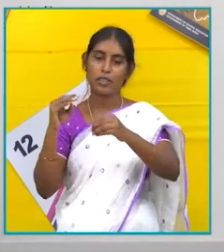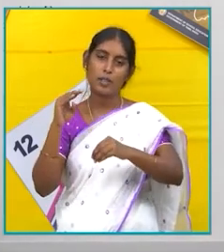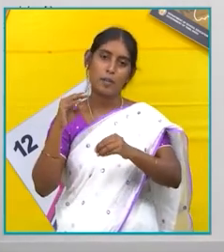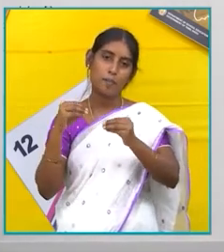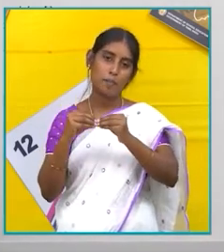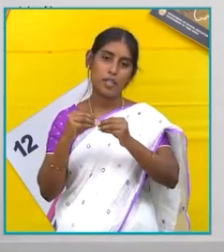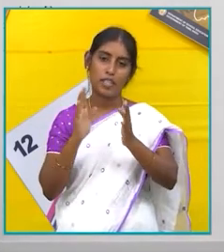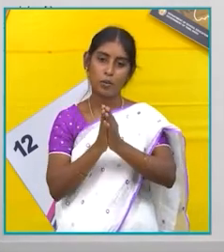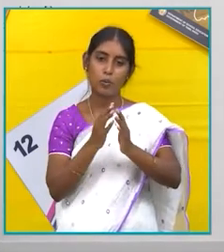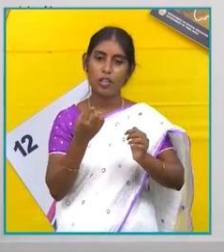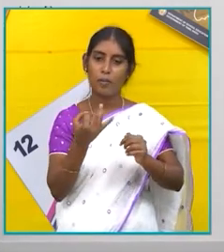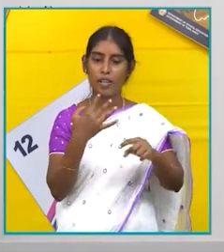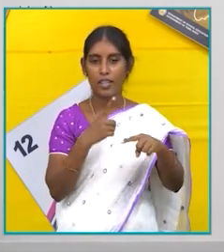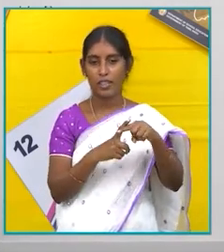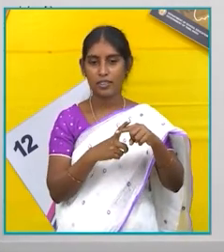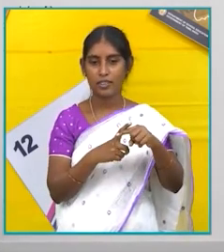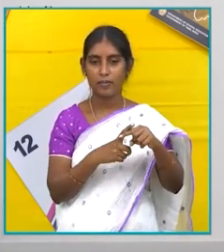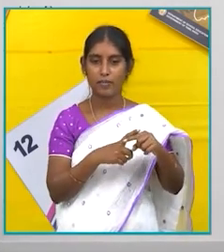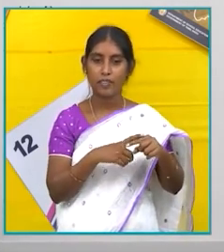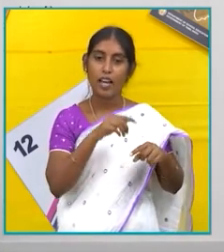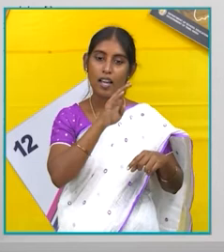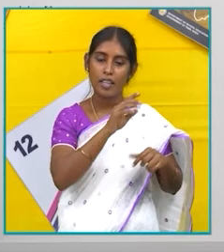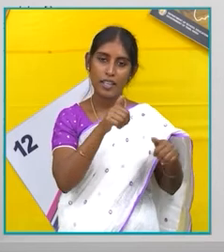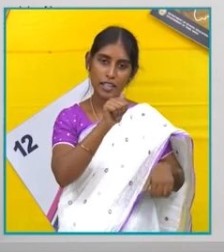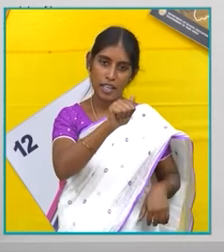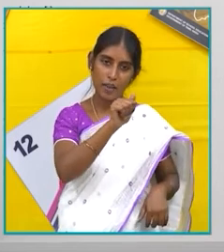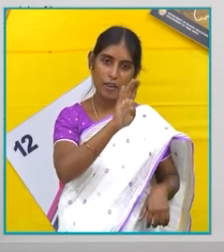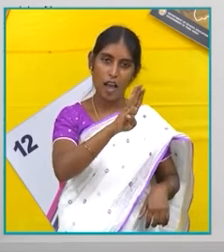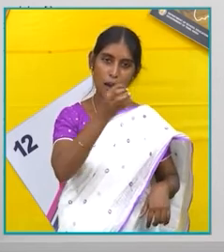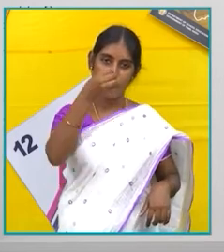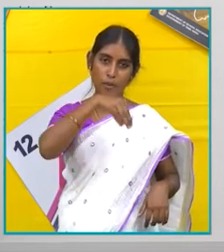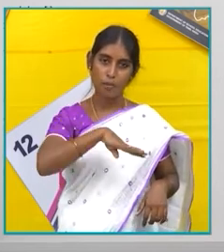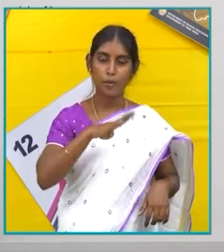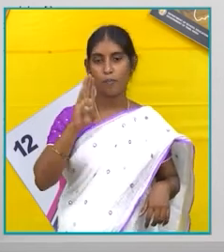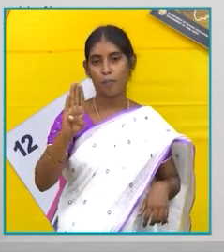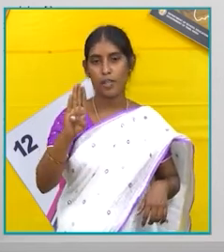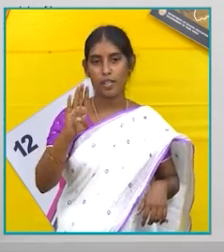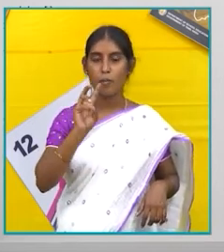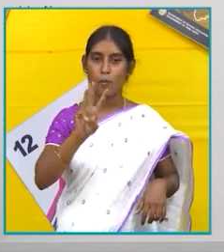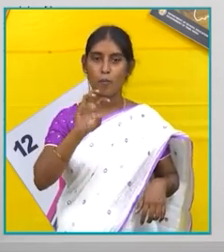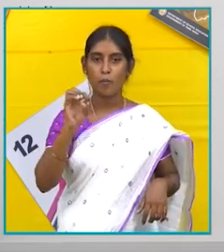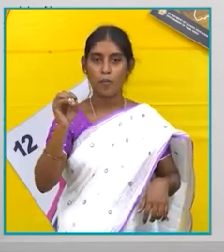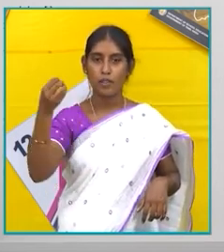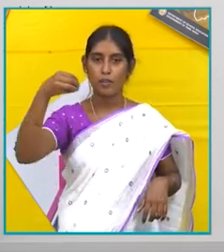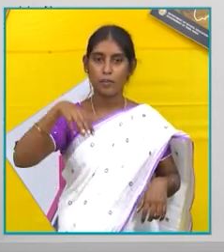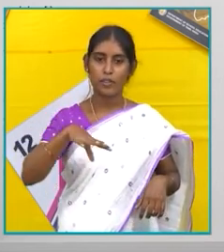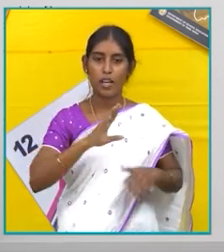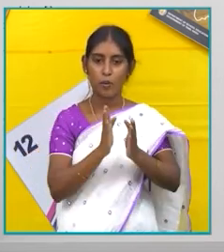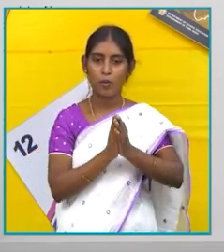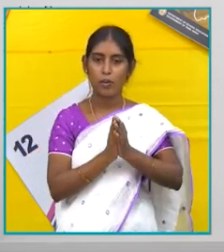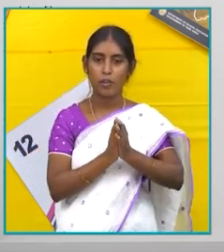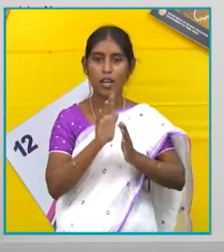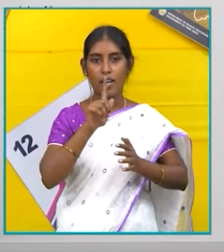பிரித்தோம் இல்லையா. ஸோ அப்போது ஏஎஃப்லோ 40 டிகிரி ப்ளஸ் பி வந்து 30 டிகிரி. ஸோ